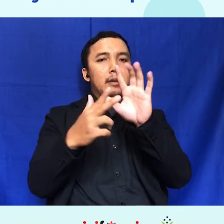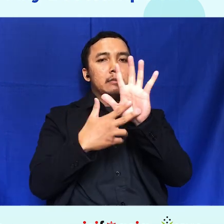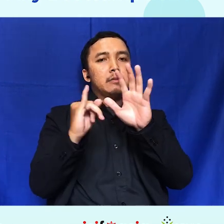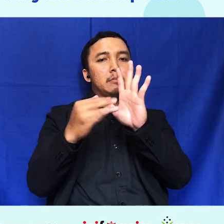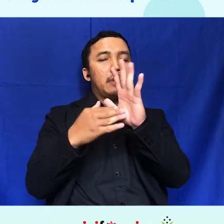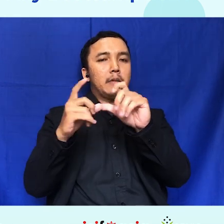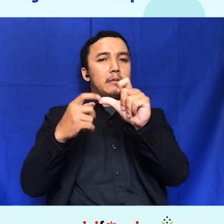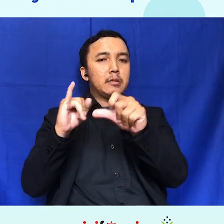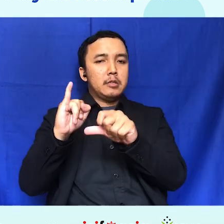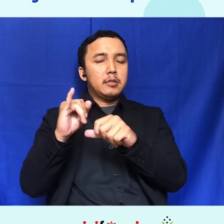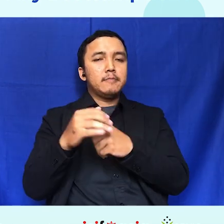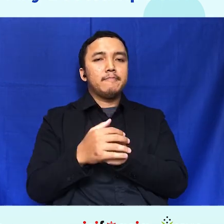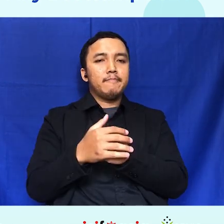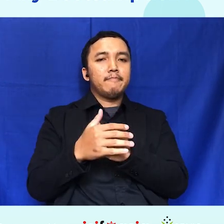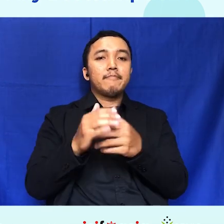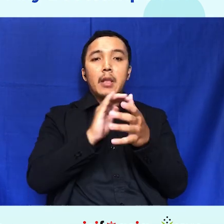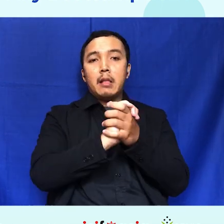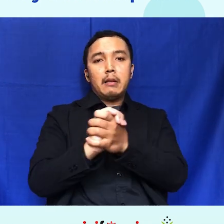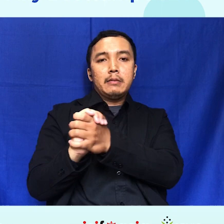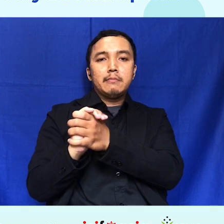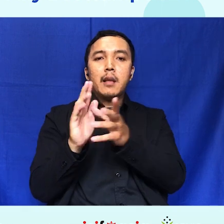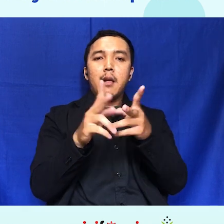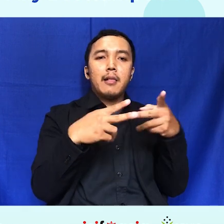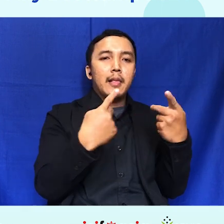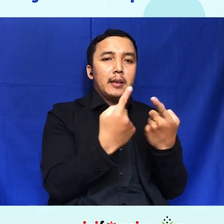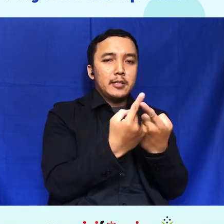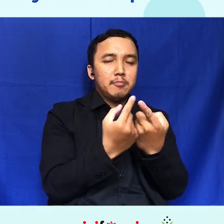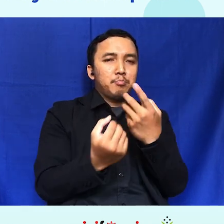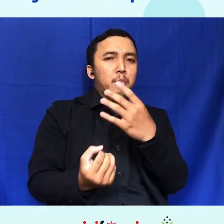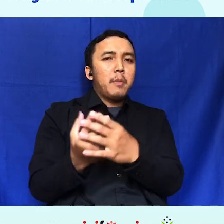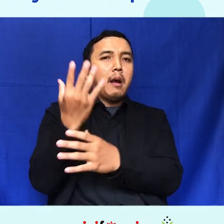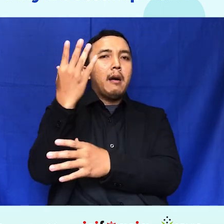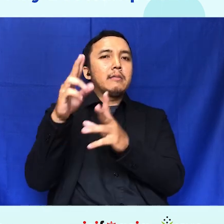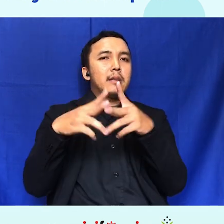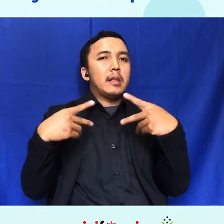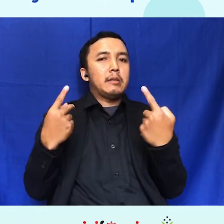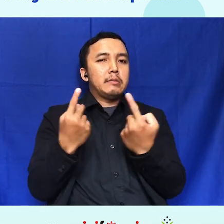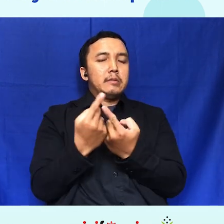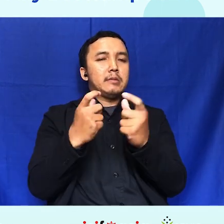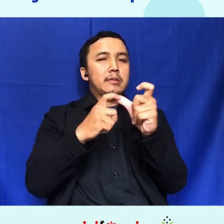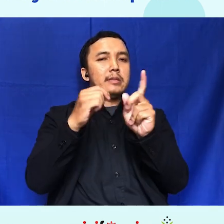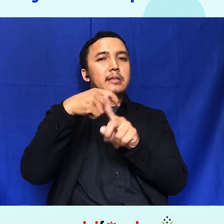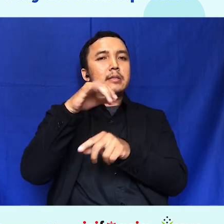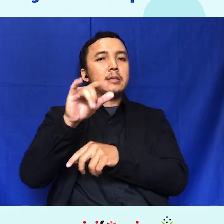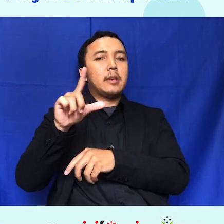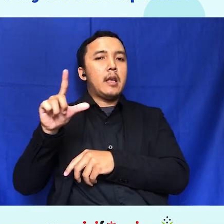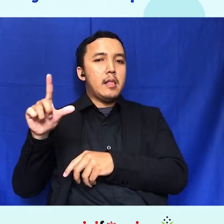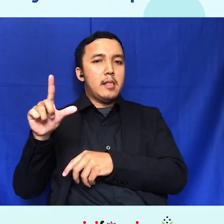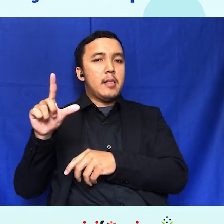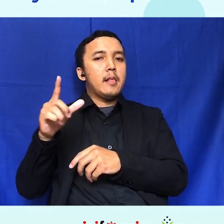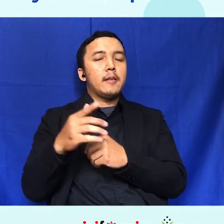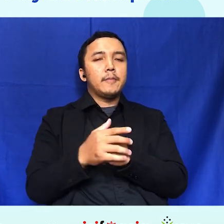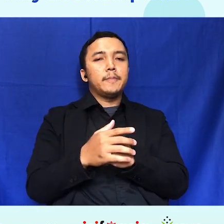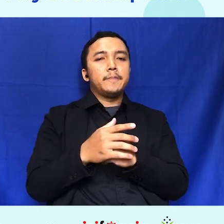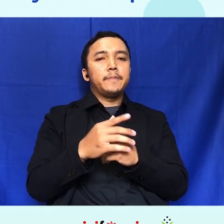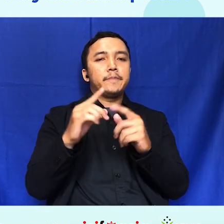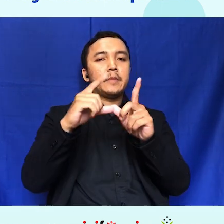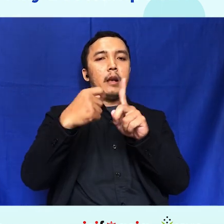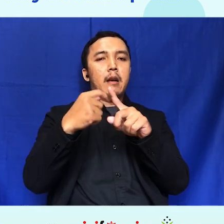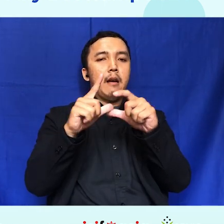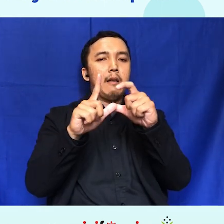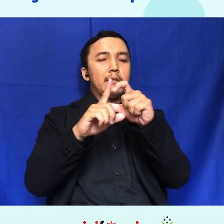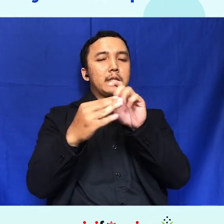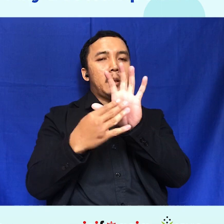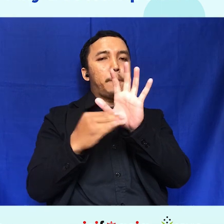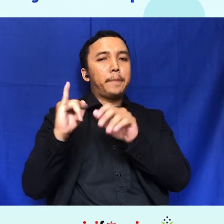link. Bab perkenalan kelas materi perkembangan animasi _animator, PDF, Skill Academy document, visitor link ke beranda visitors link. Main